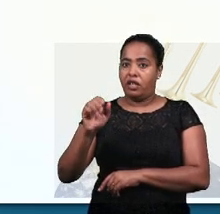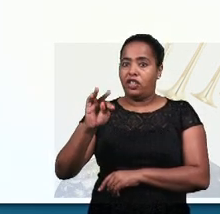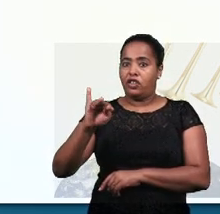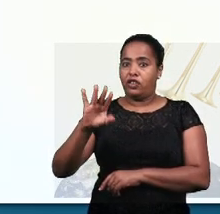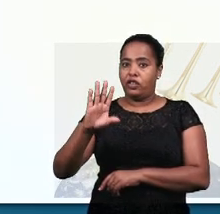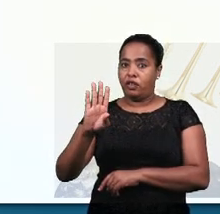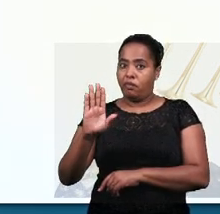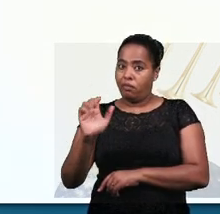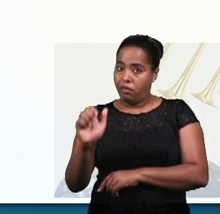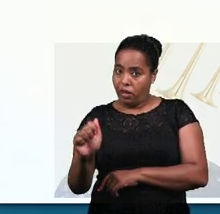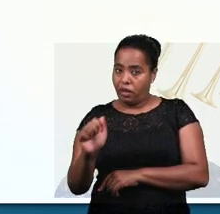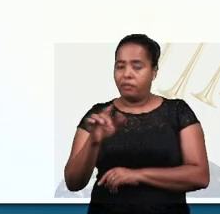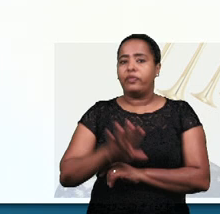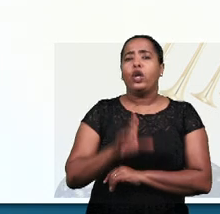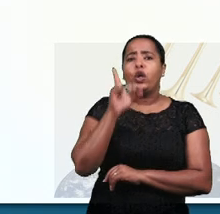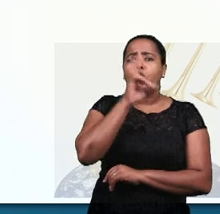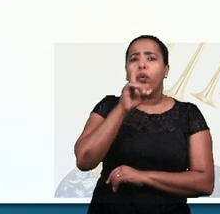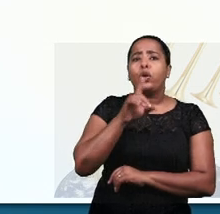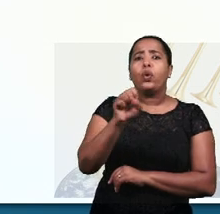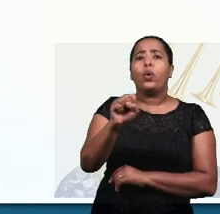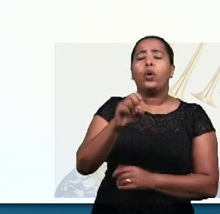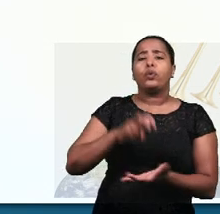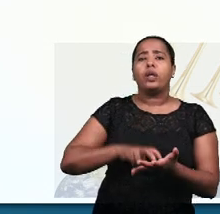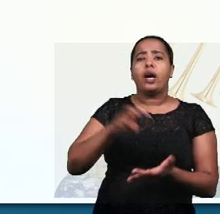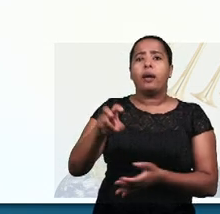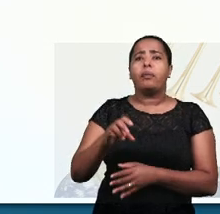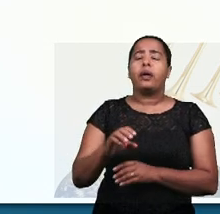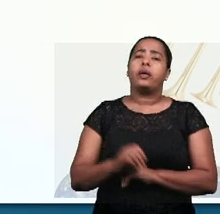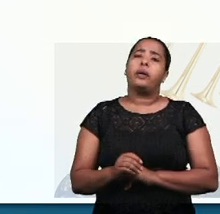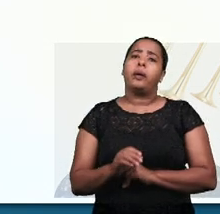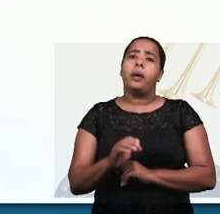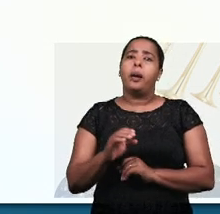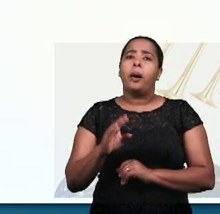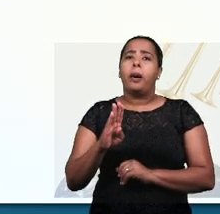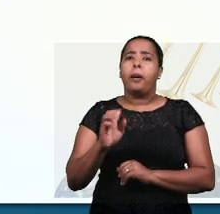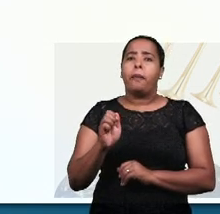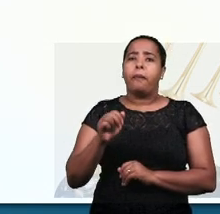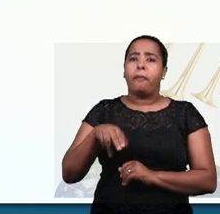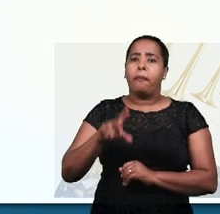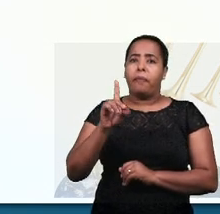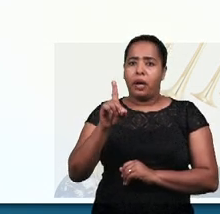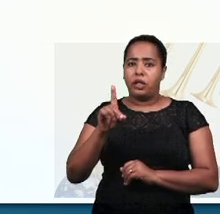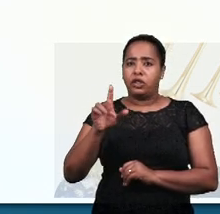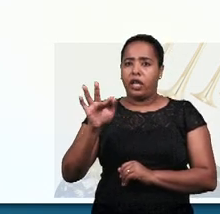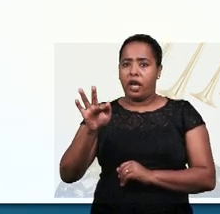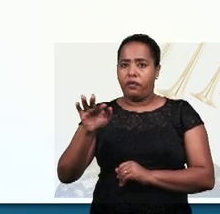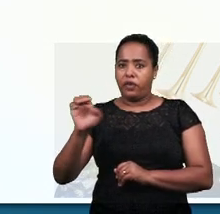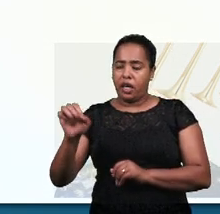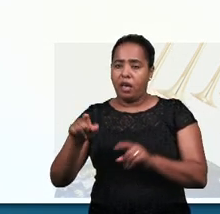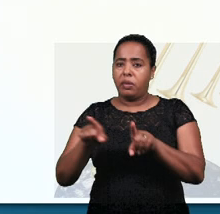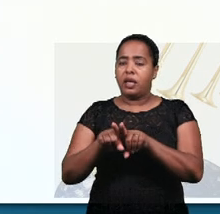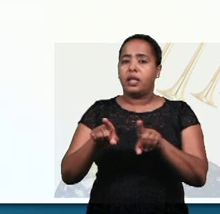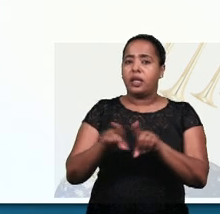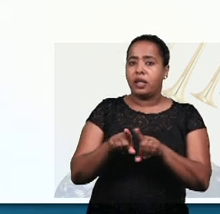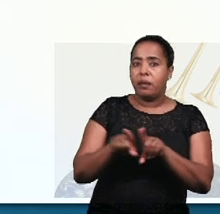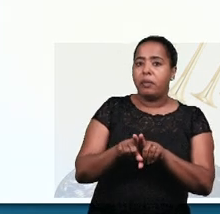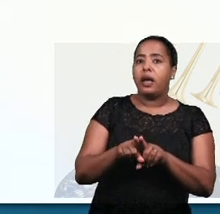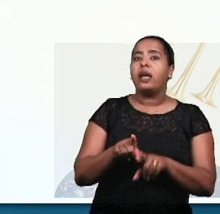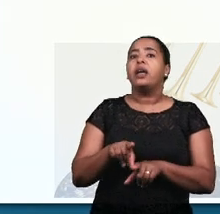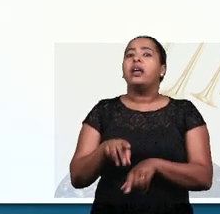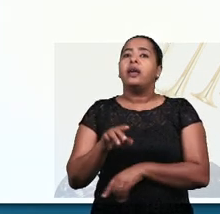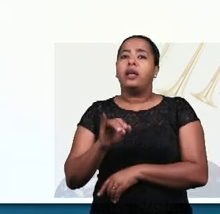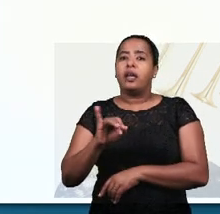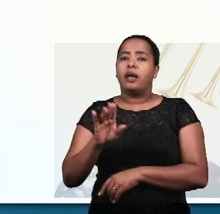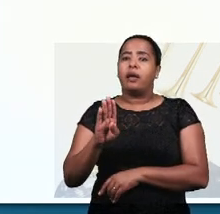Le dimanche à 8h du matin, la station Band FM et